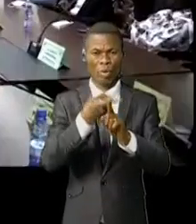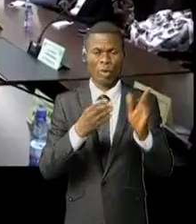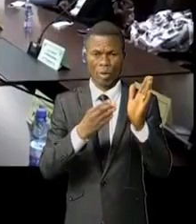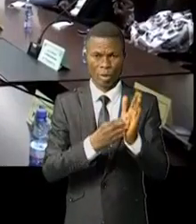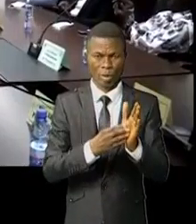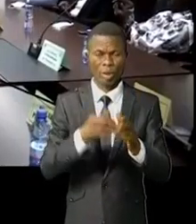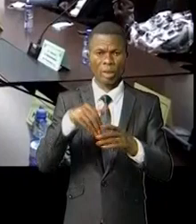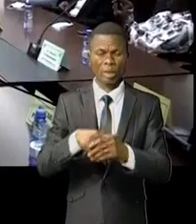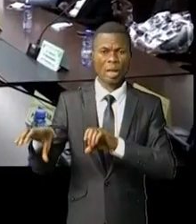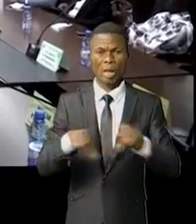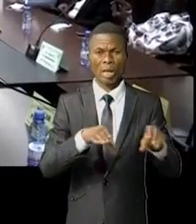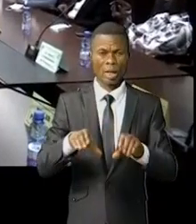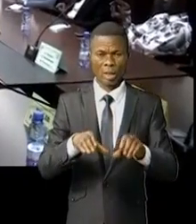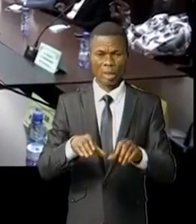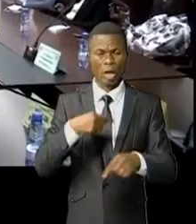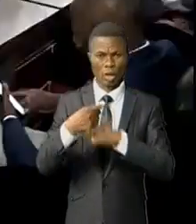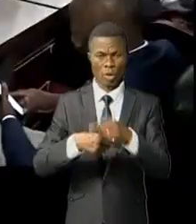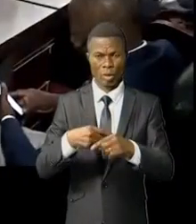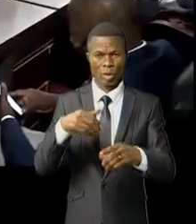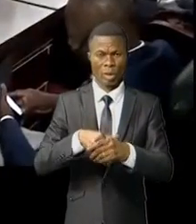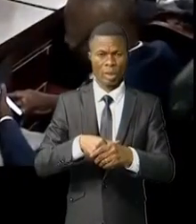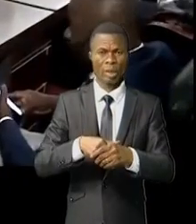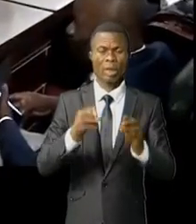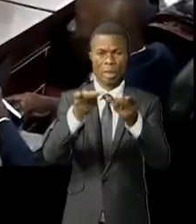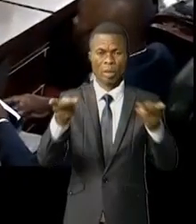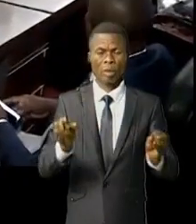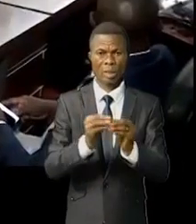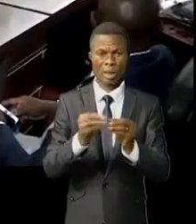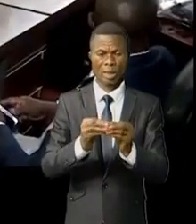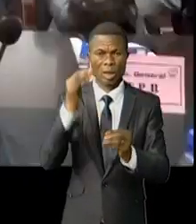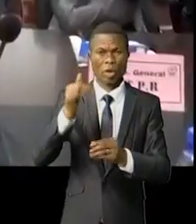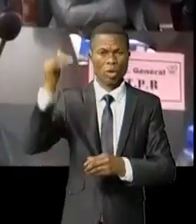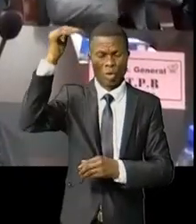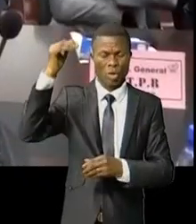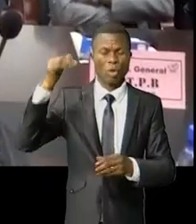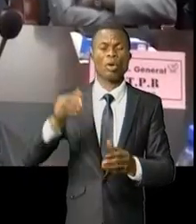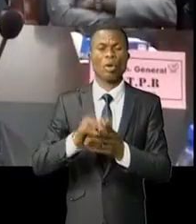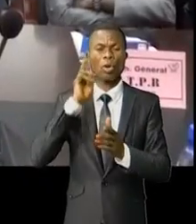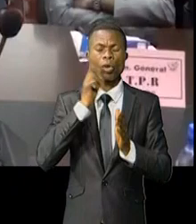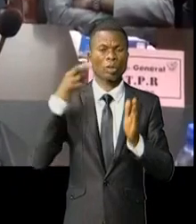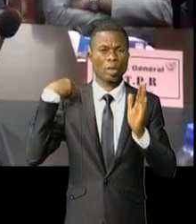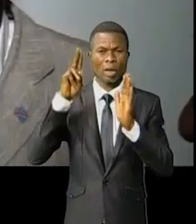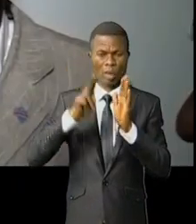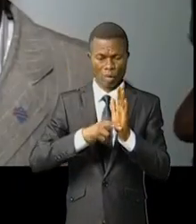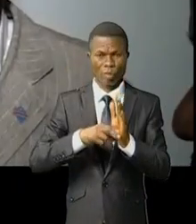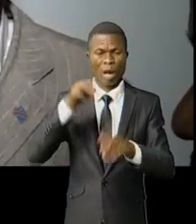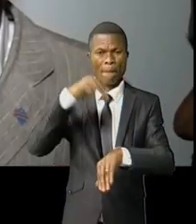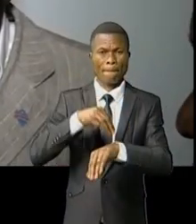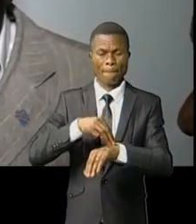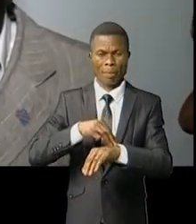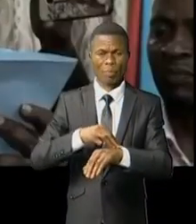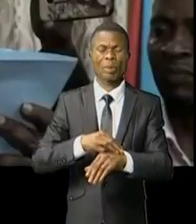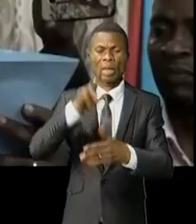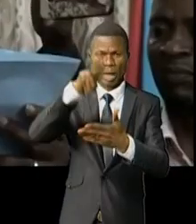C'était au cours d'une cérémonie qui s'est déroulée dans la salle de réunion du 4e niveau de l'hôtel du gouvernorat à Matadi. Après lecture du procès verbal